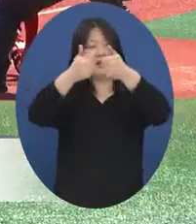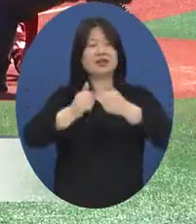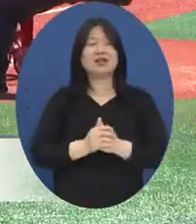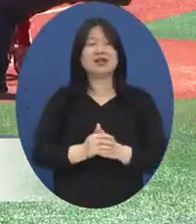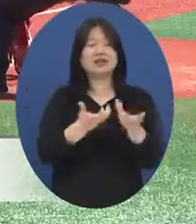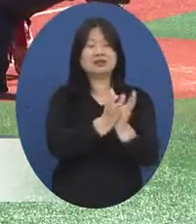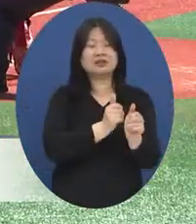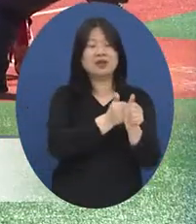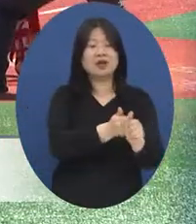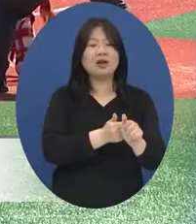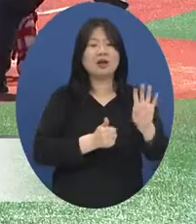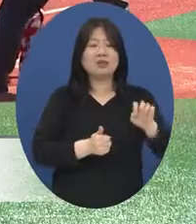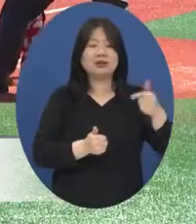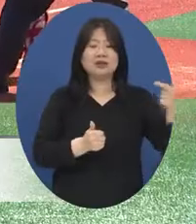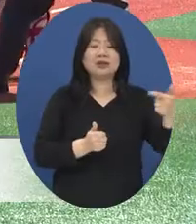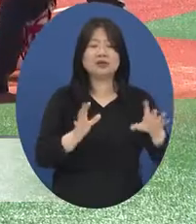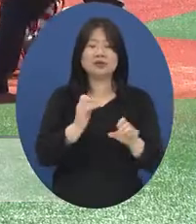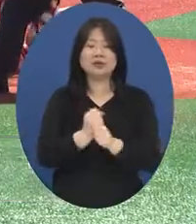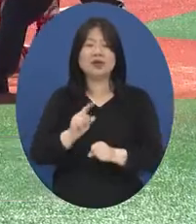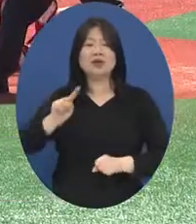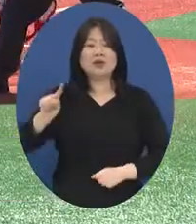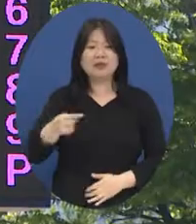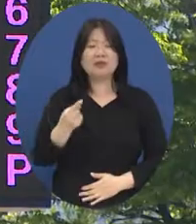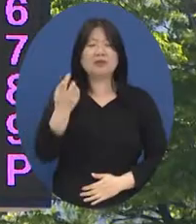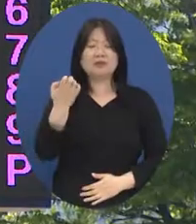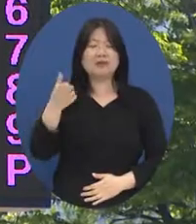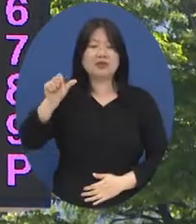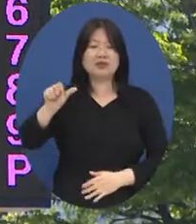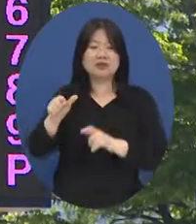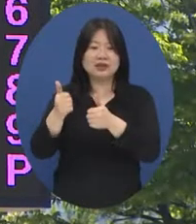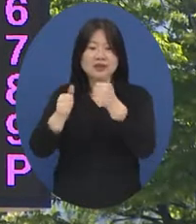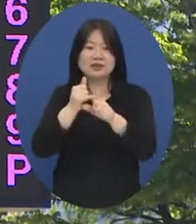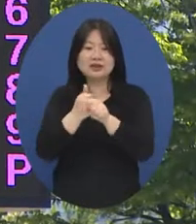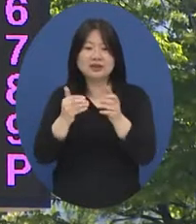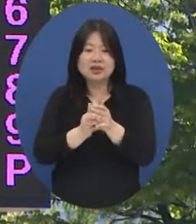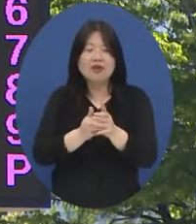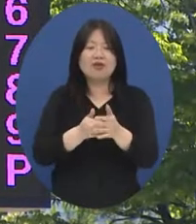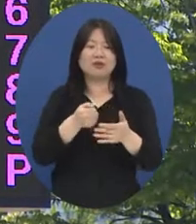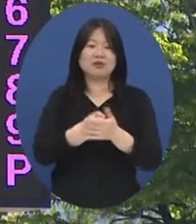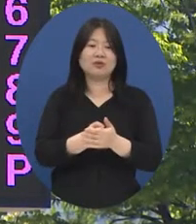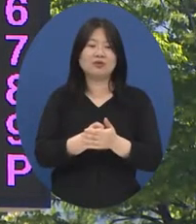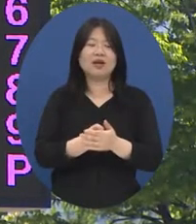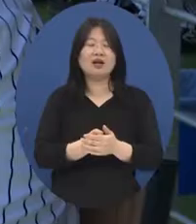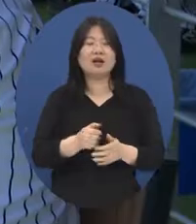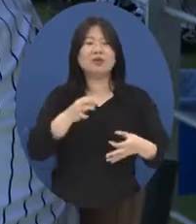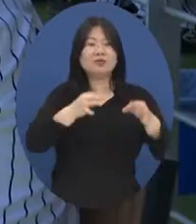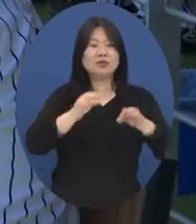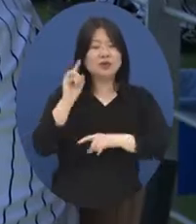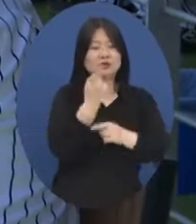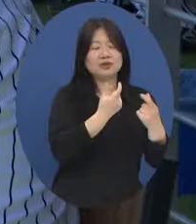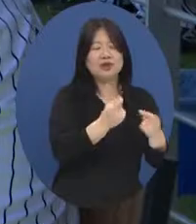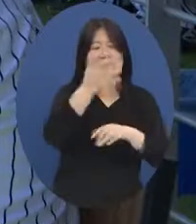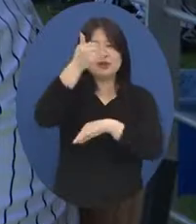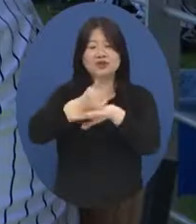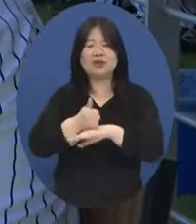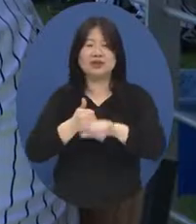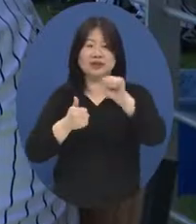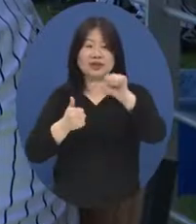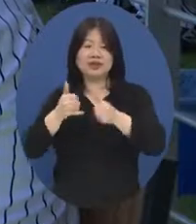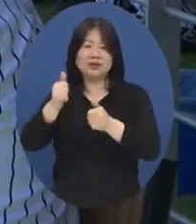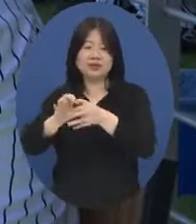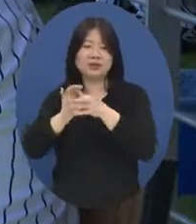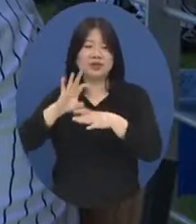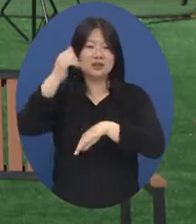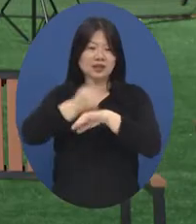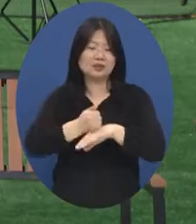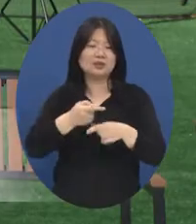46경기씩 총 115경기를 치러 순위를 정하고 프로야구의 플레이오프처럼 결선 리그 5경기를 통해 최종 우승팀을